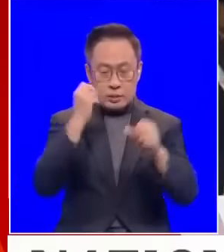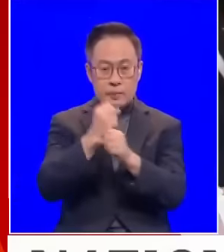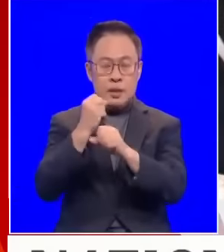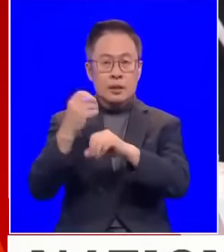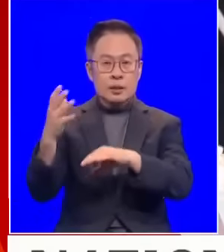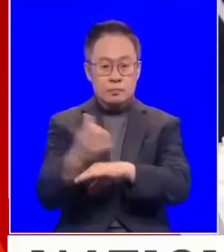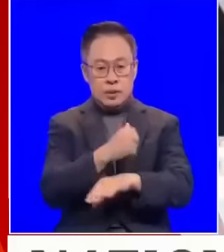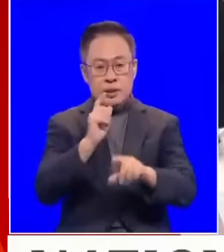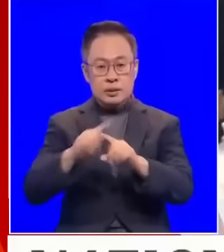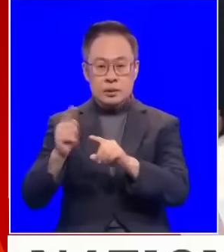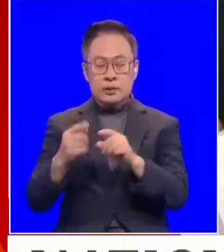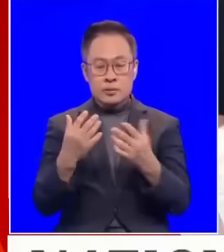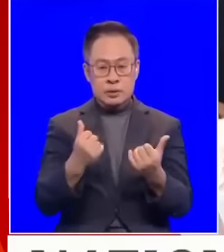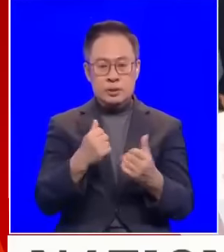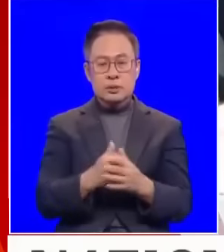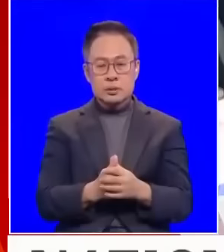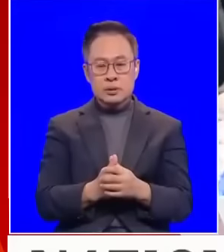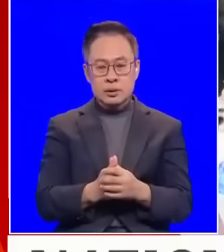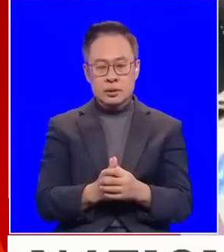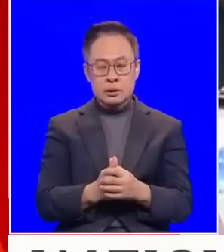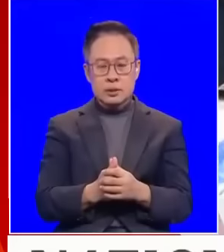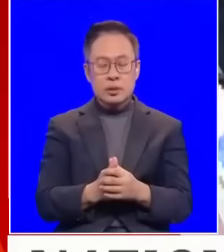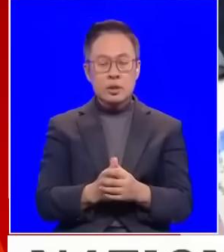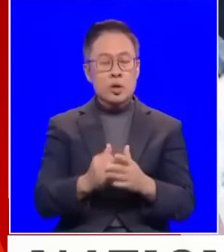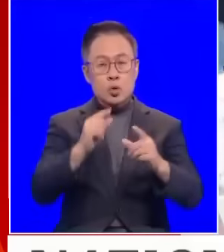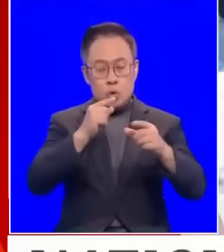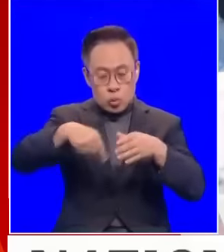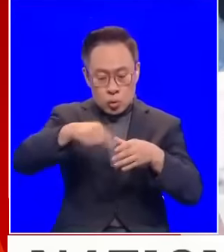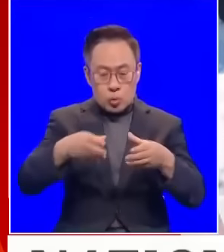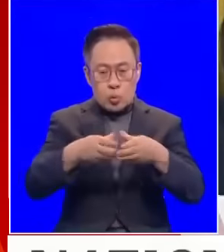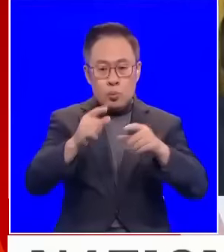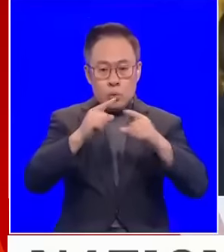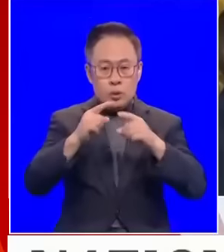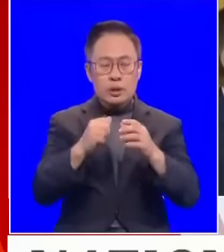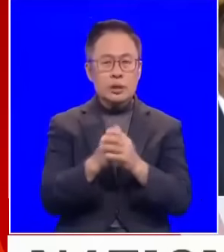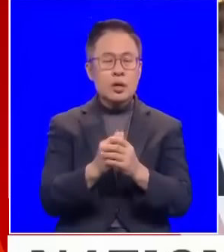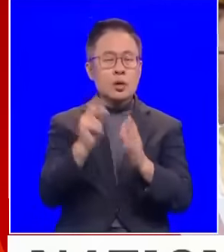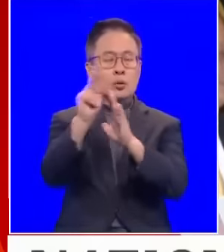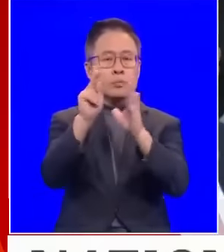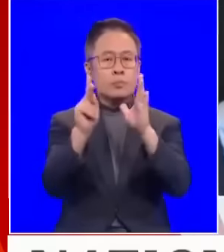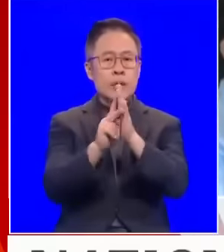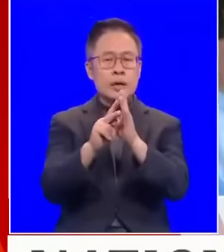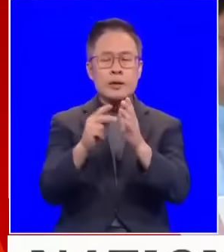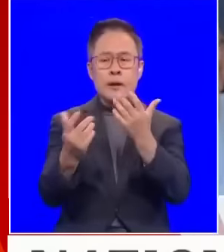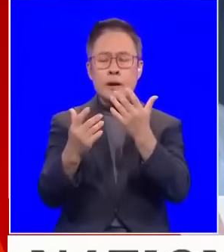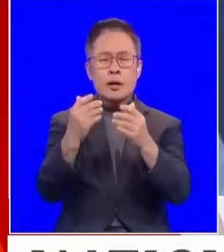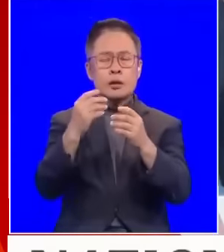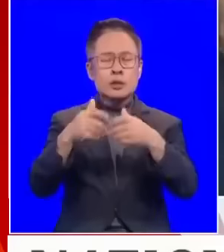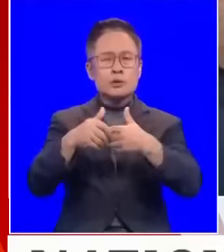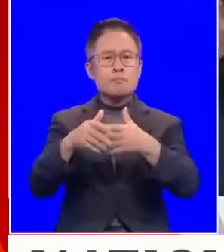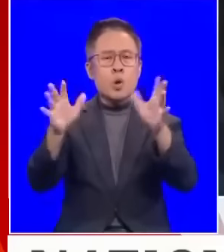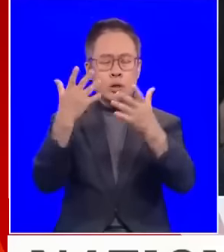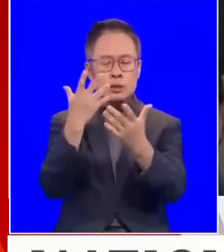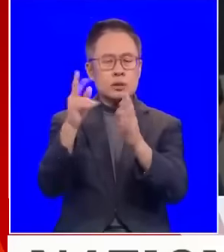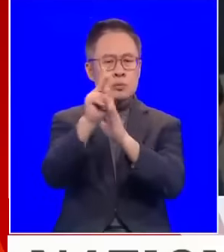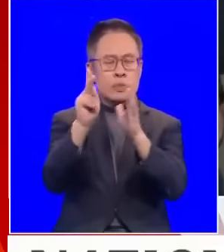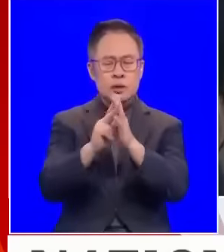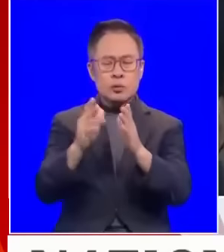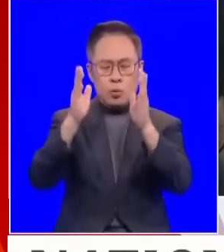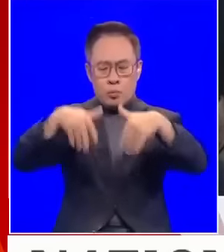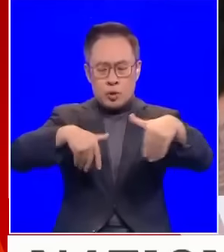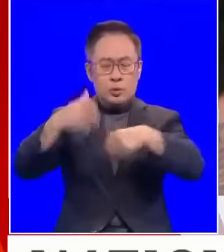ยแล้วในวงนั้นก็มีการคุยกันถึงเรื่องนิรโทษกรรมค่ะแต่ว่าเรื่องนี้ก็พูดกันว่าขอให้เป็นเรื่อง